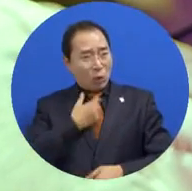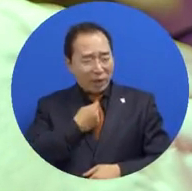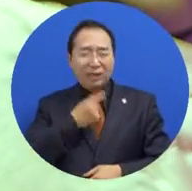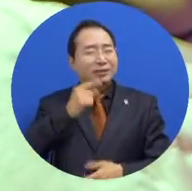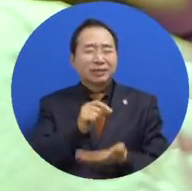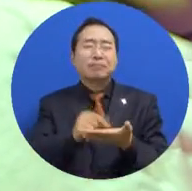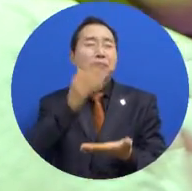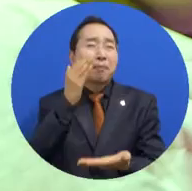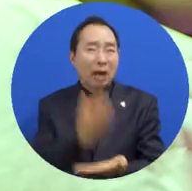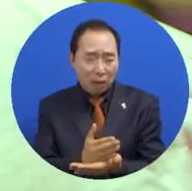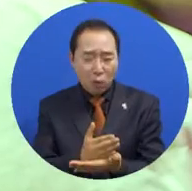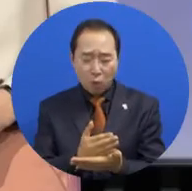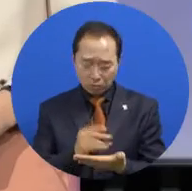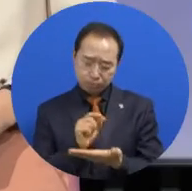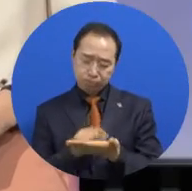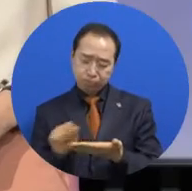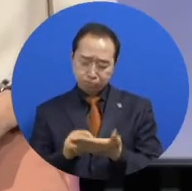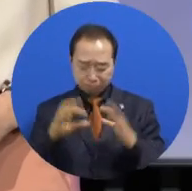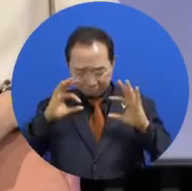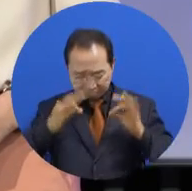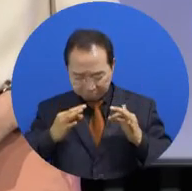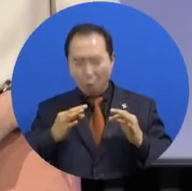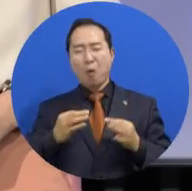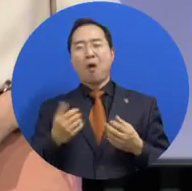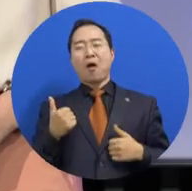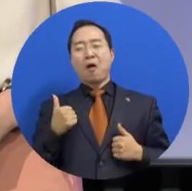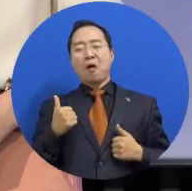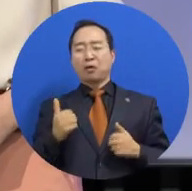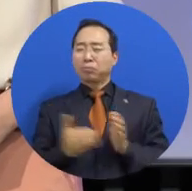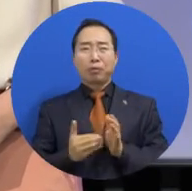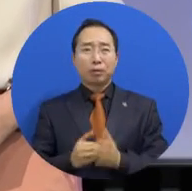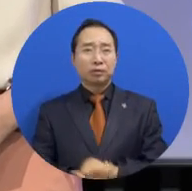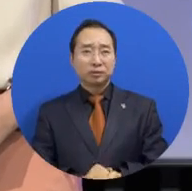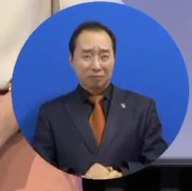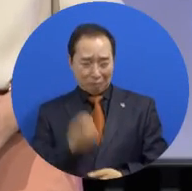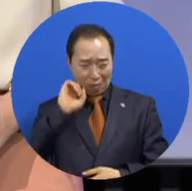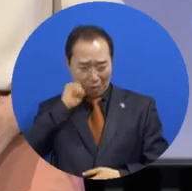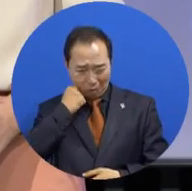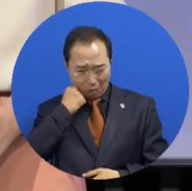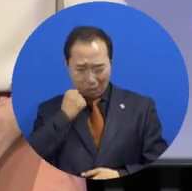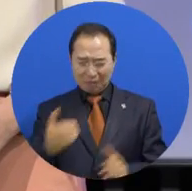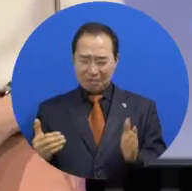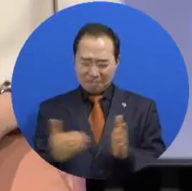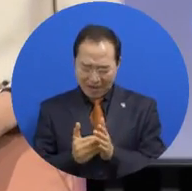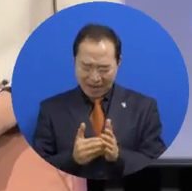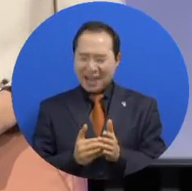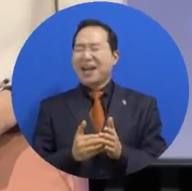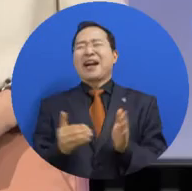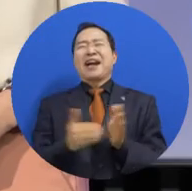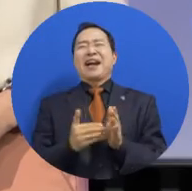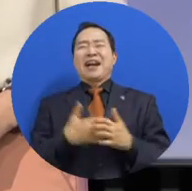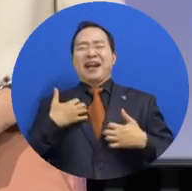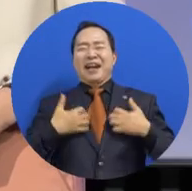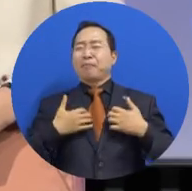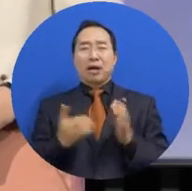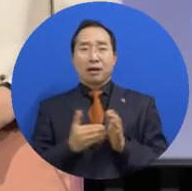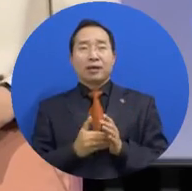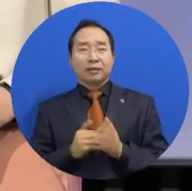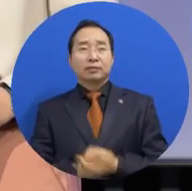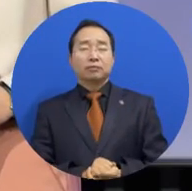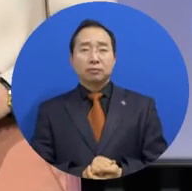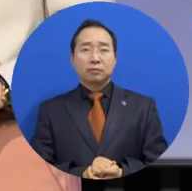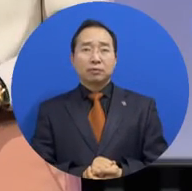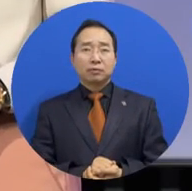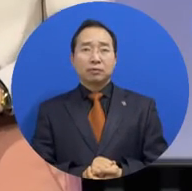절대 칭찬받으려고 하지 말고 내가 뿌듯해야 돼요. 아, 내가 이 어려운 걸 해냈잖아. 그리고